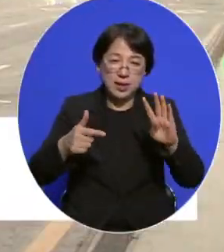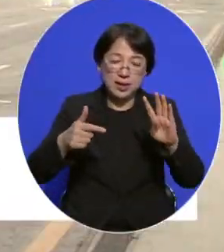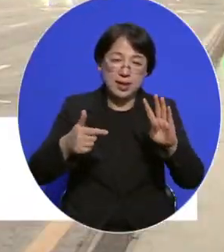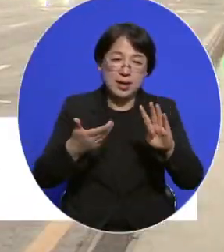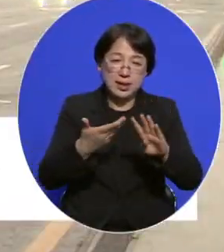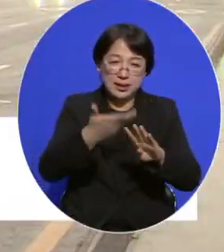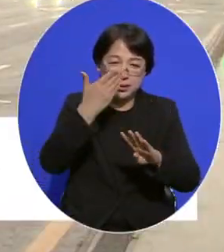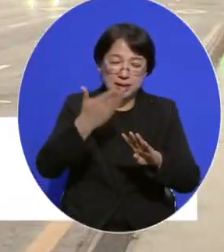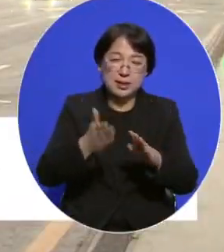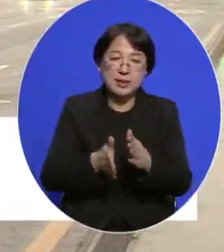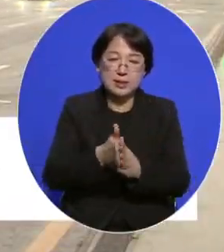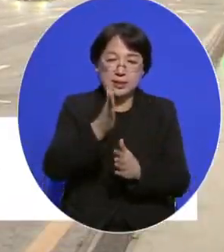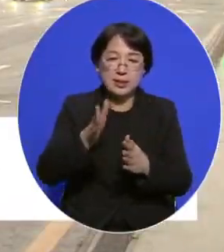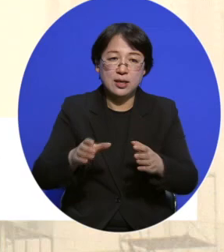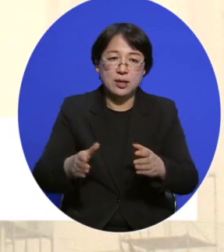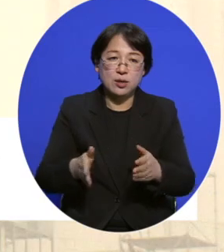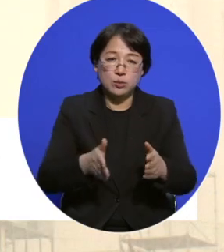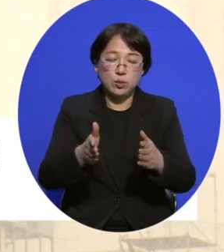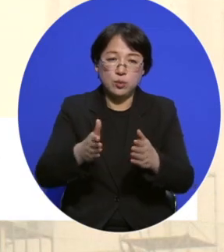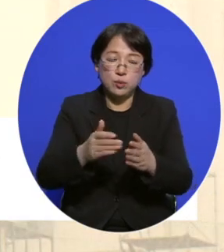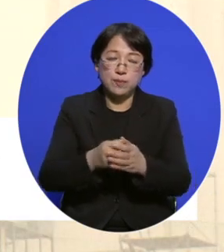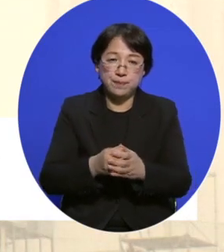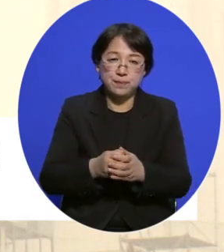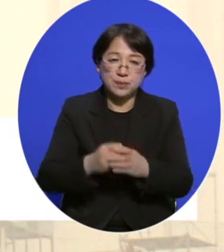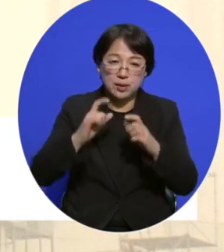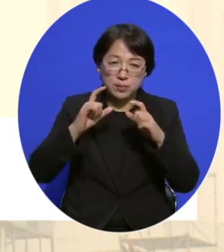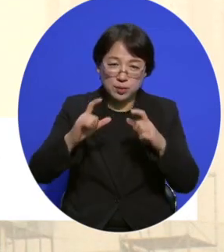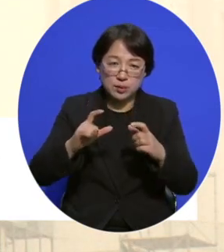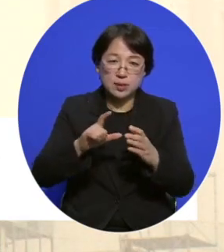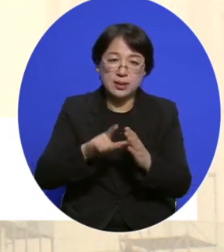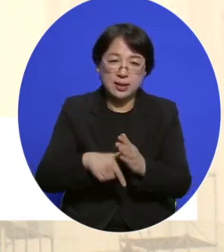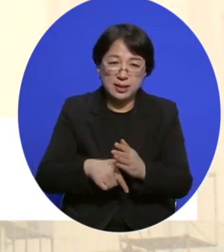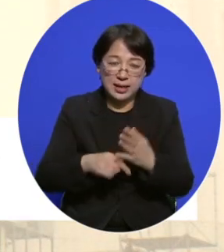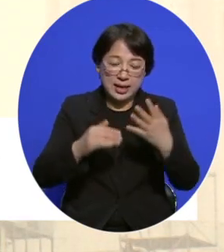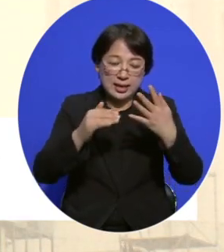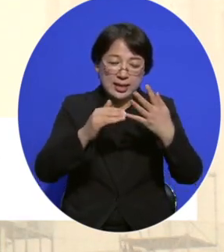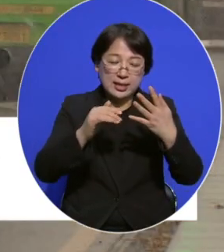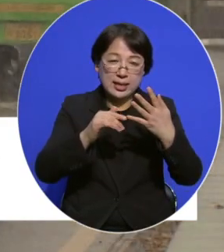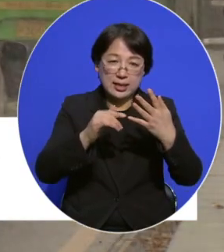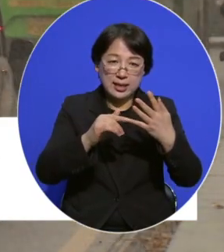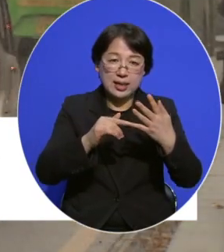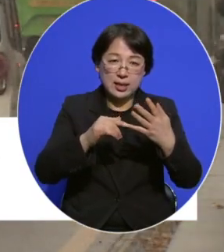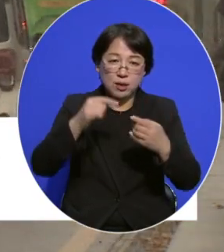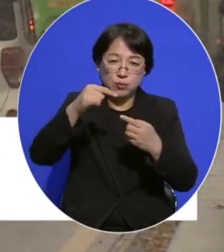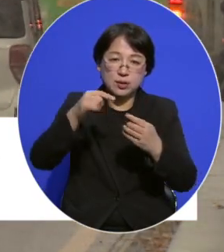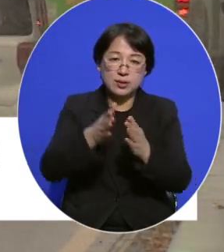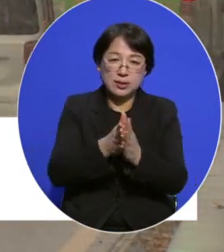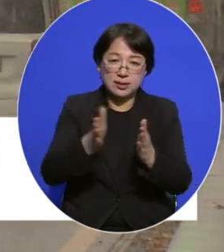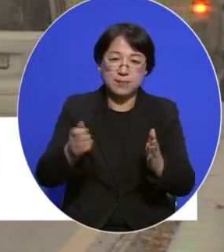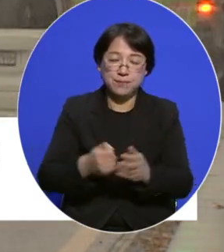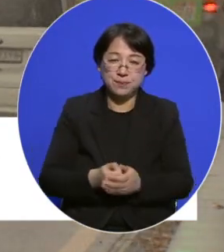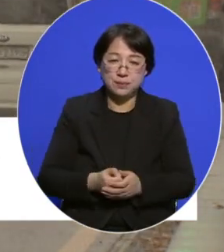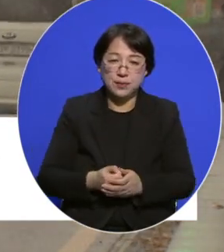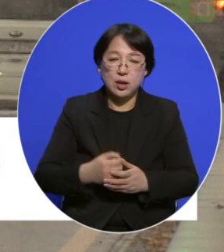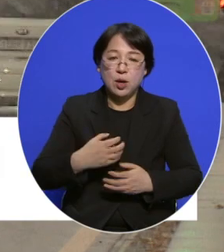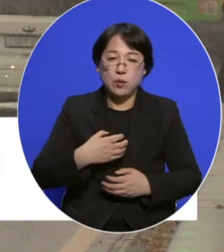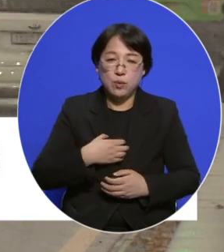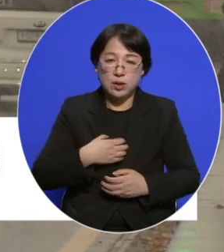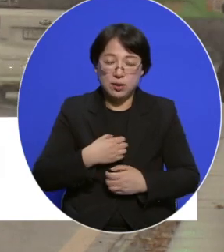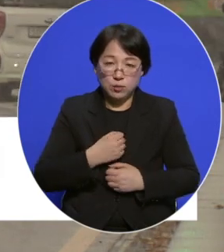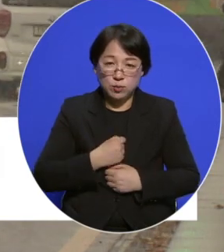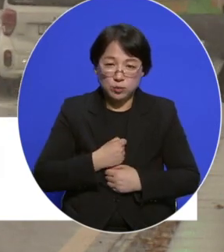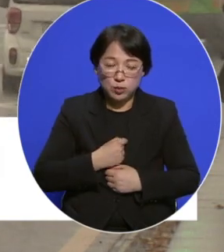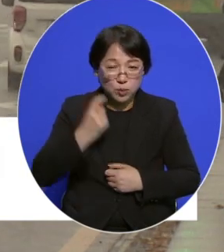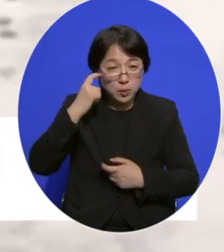예상되자 행정안전부는 중앙재난안전대책본부 1단계를 가동했습니다. 또 대설위기경보 수준도 관심에서